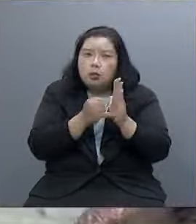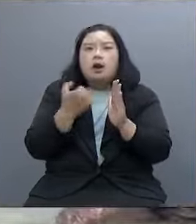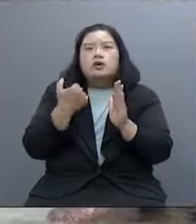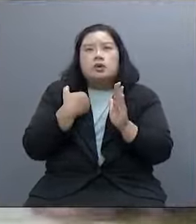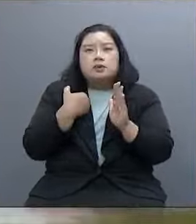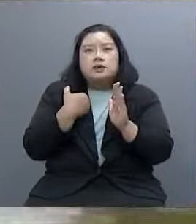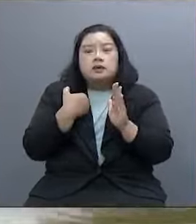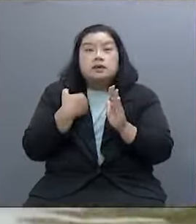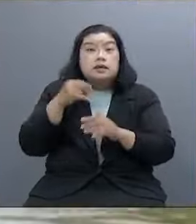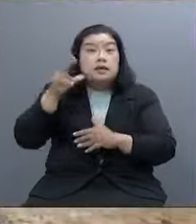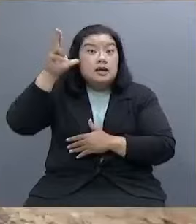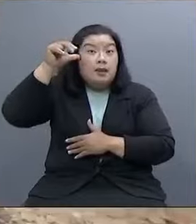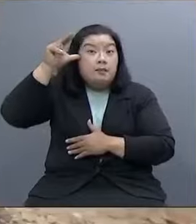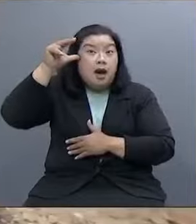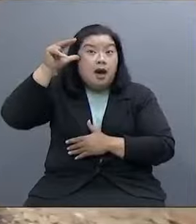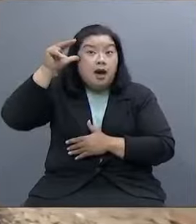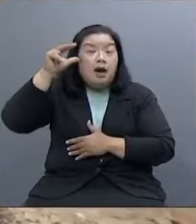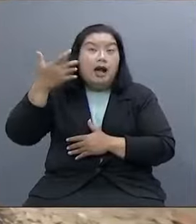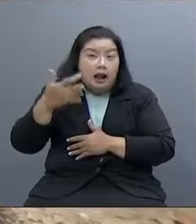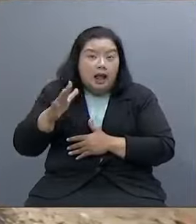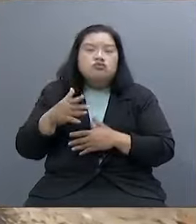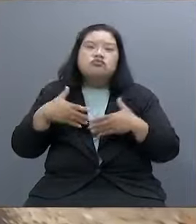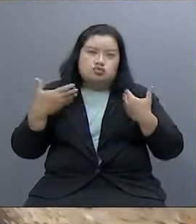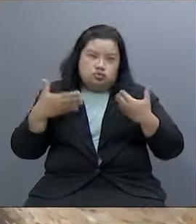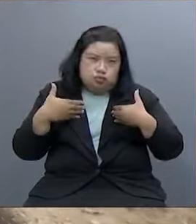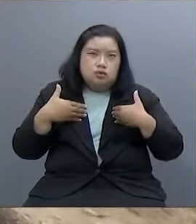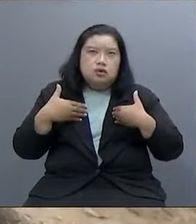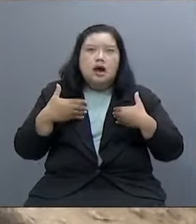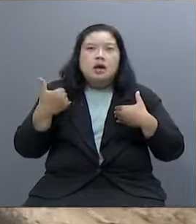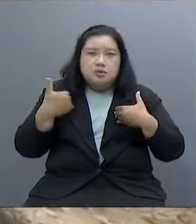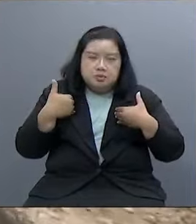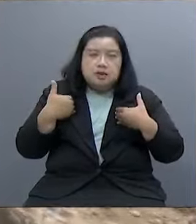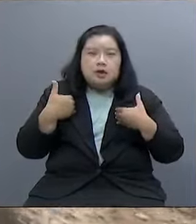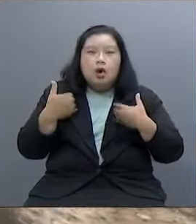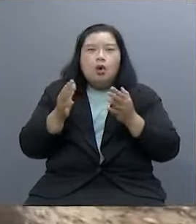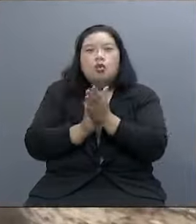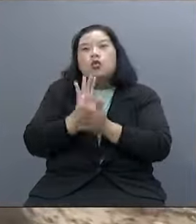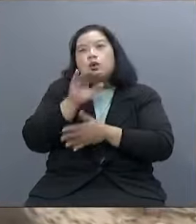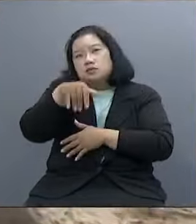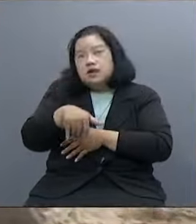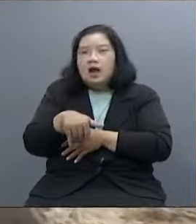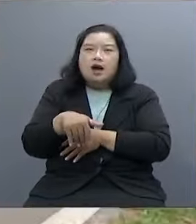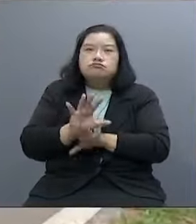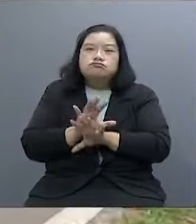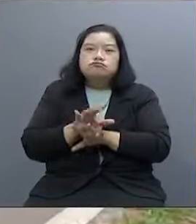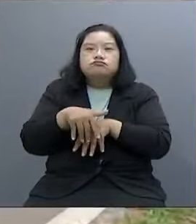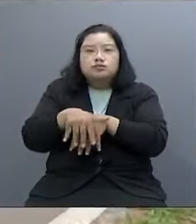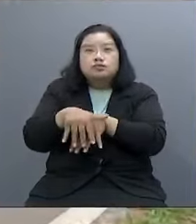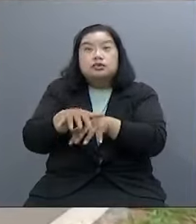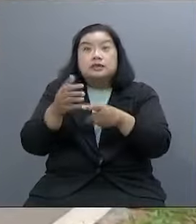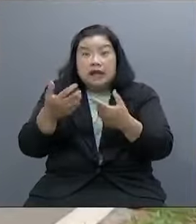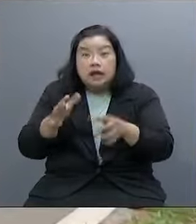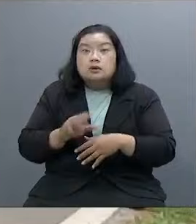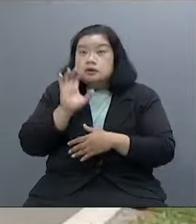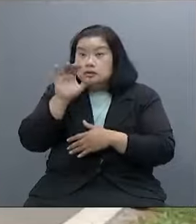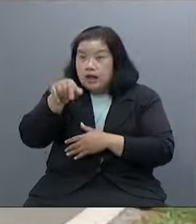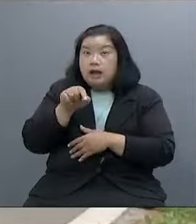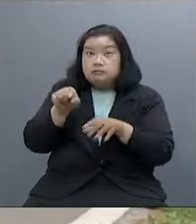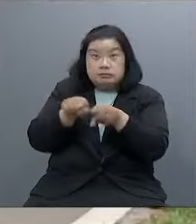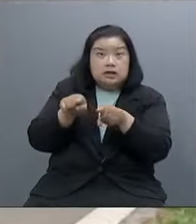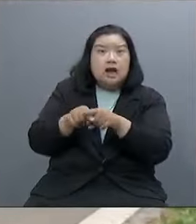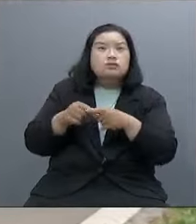างนอกจากนักท่องเที่ยวเขาจะได้มีความสุขกับการทำกิจกรรมร่วมกันกับช้างแล้วนะคะช้างเองเนี่ยเขาก็มีความสุขเหมือนกันที่ได้เล่นน้ำคล